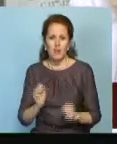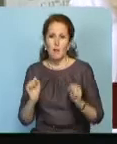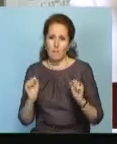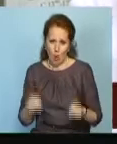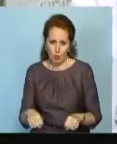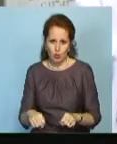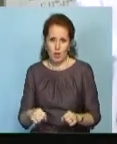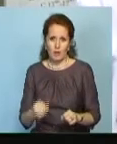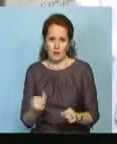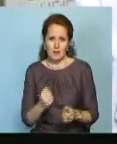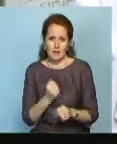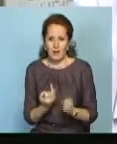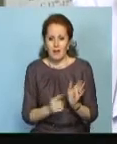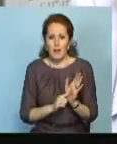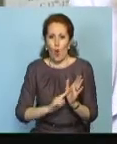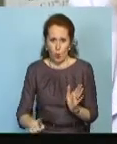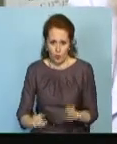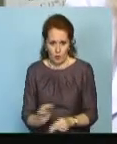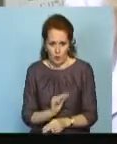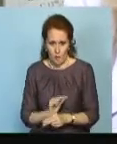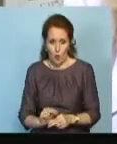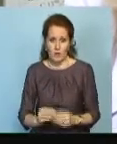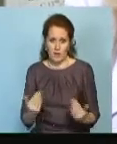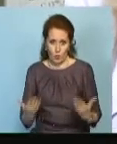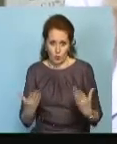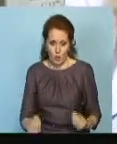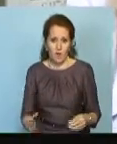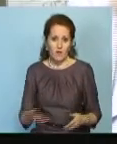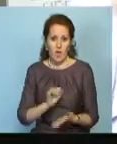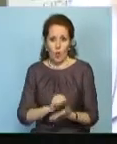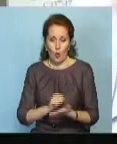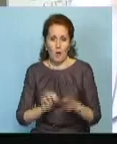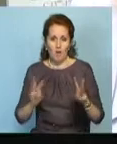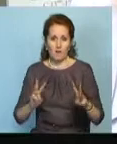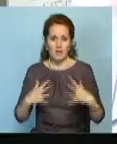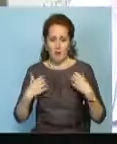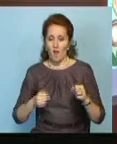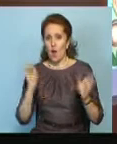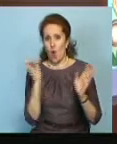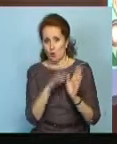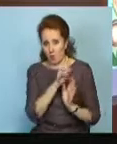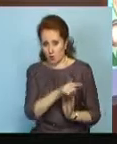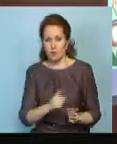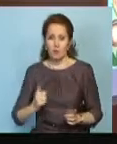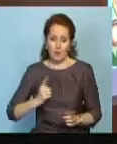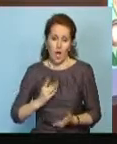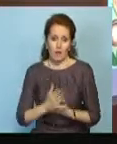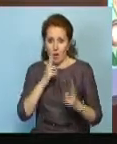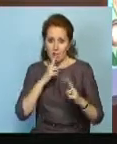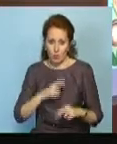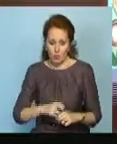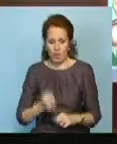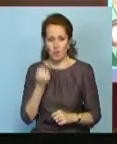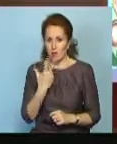и текущим ремонтом на сегодняшний день. Все документы Министерства здравоохранения отданы и находятся на рассмотрении. В 2012 году речи о ремонте